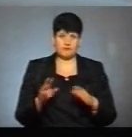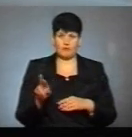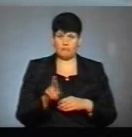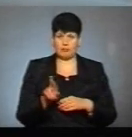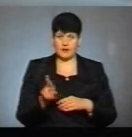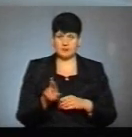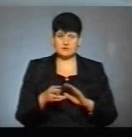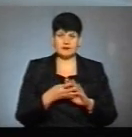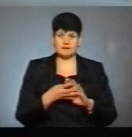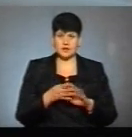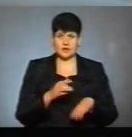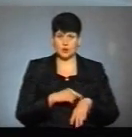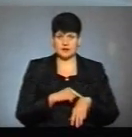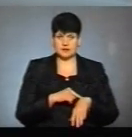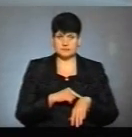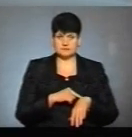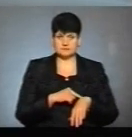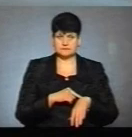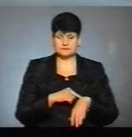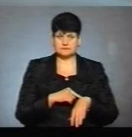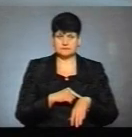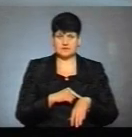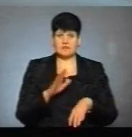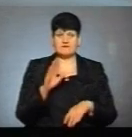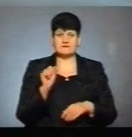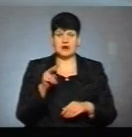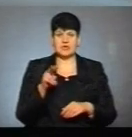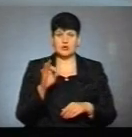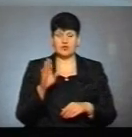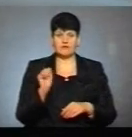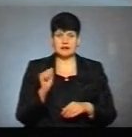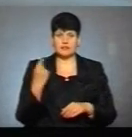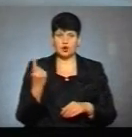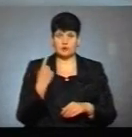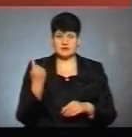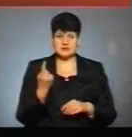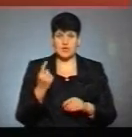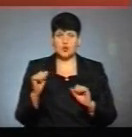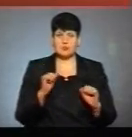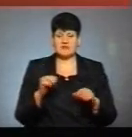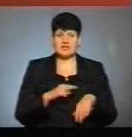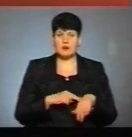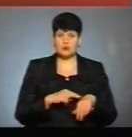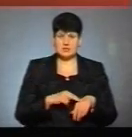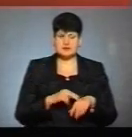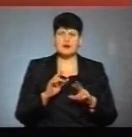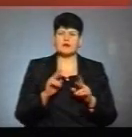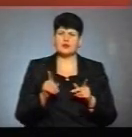п'ятницю, 9-та година, Валова, чи як називається, там, де обласне управління поліції. А як щодо